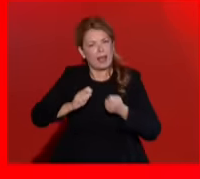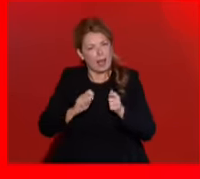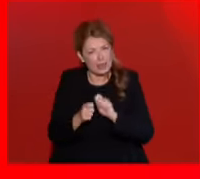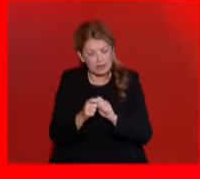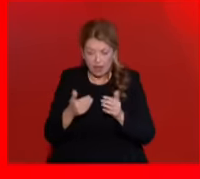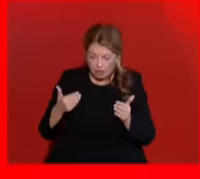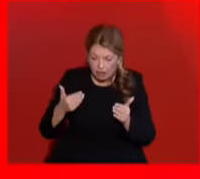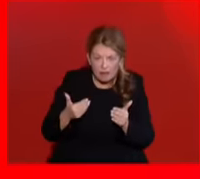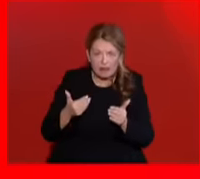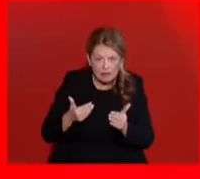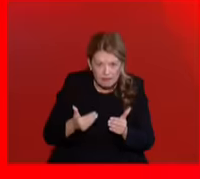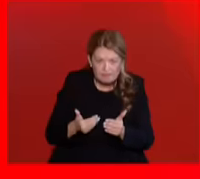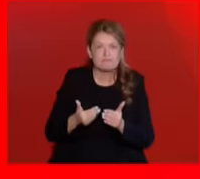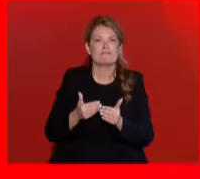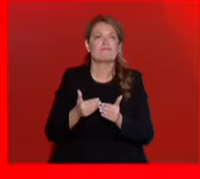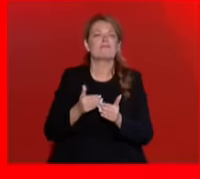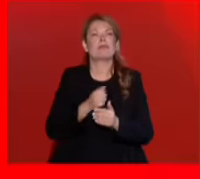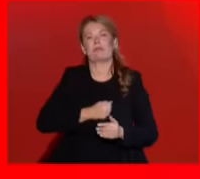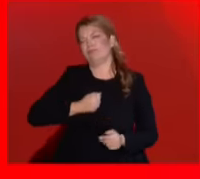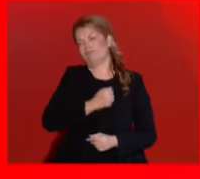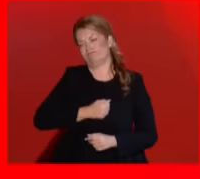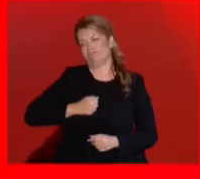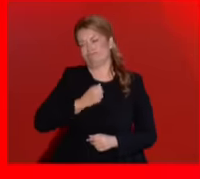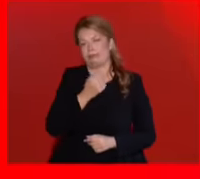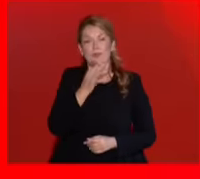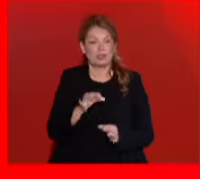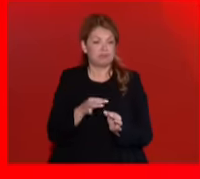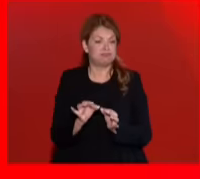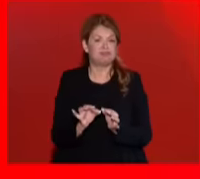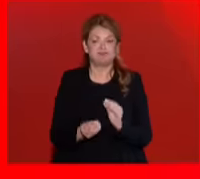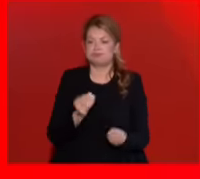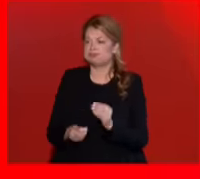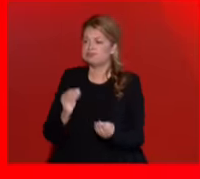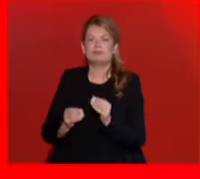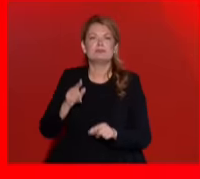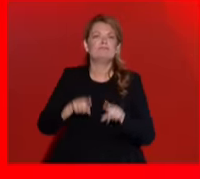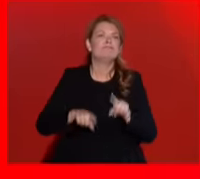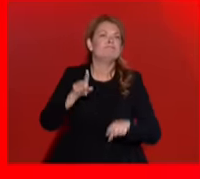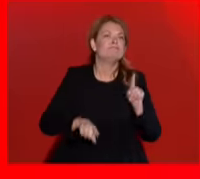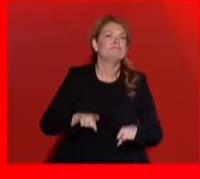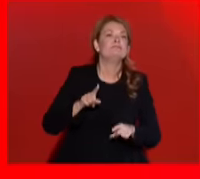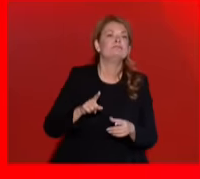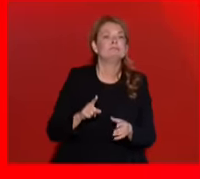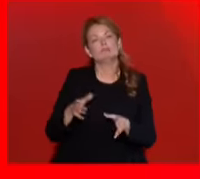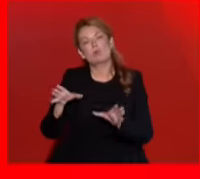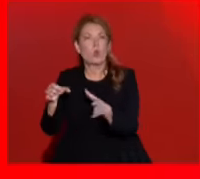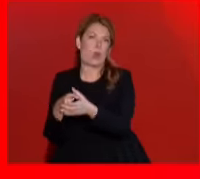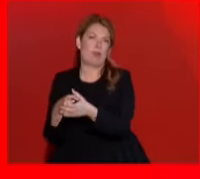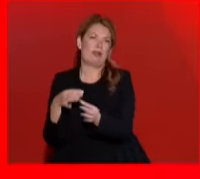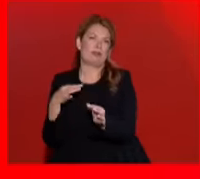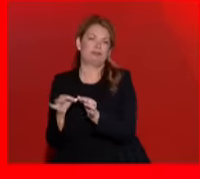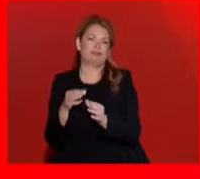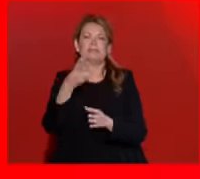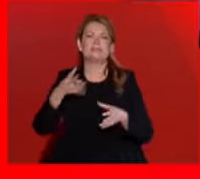έγινε. Δυστυχώς έπεσε λάδι στη φωτιά από συγκεκριμένη μεριά.